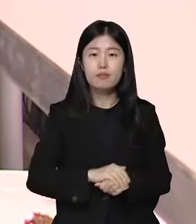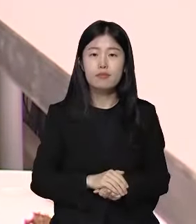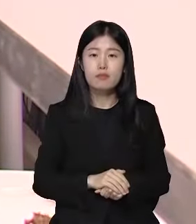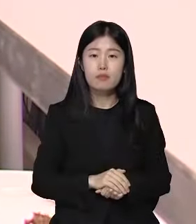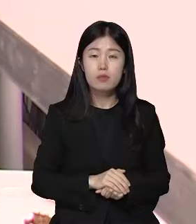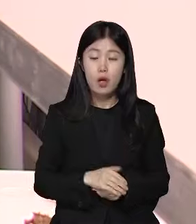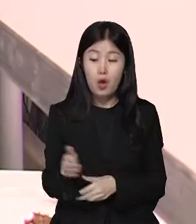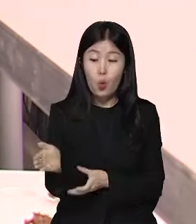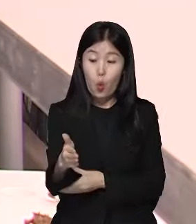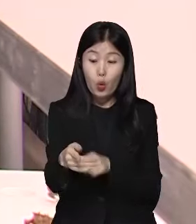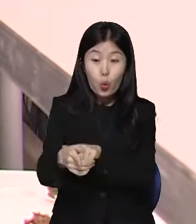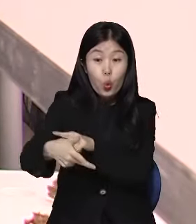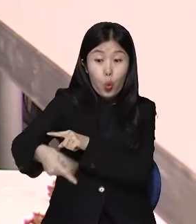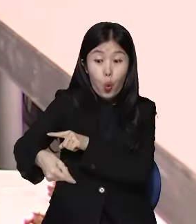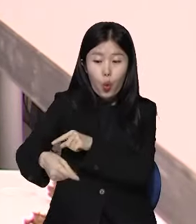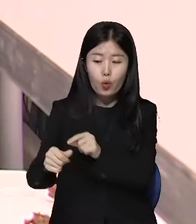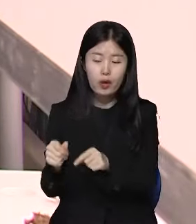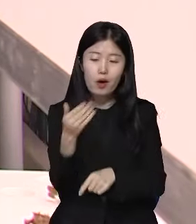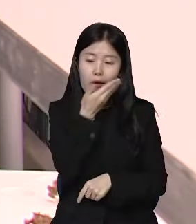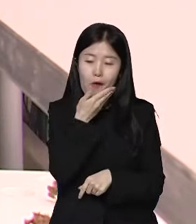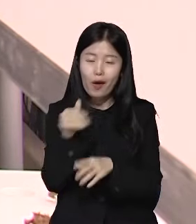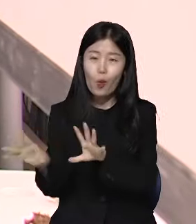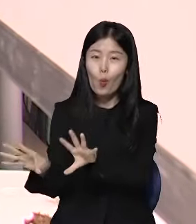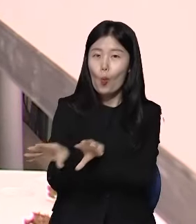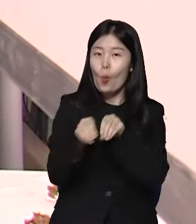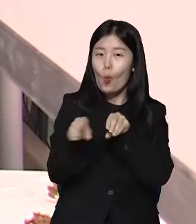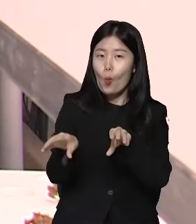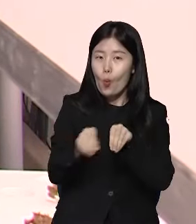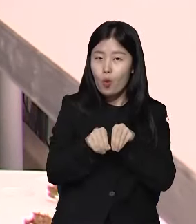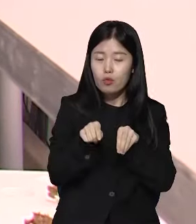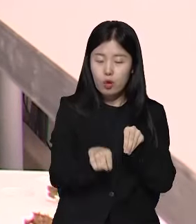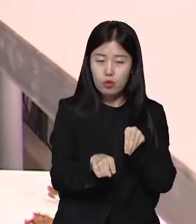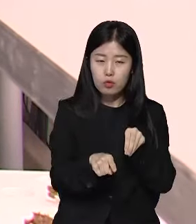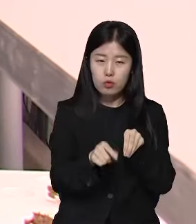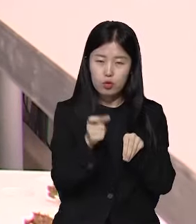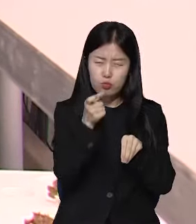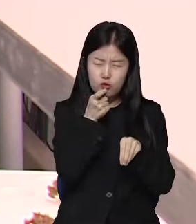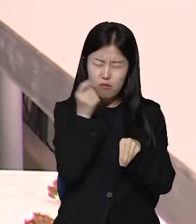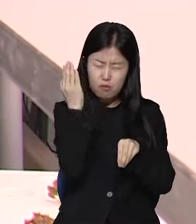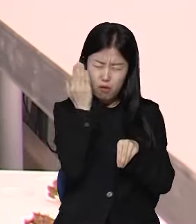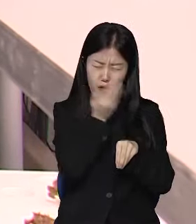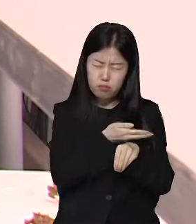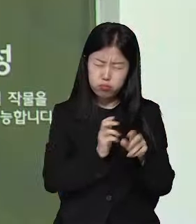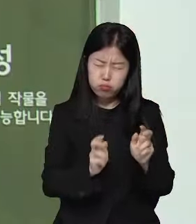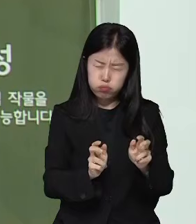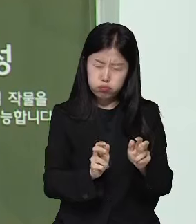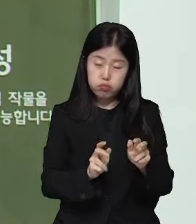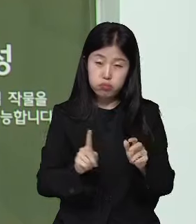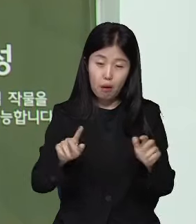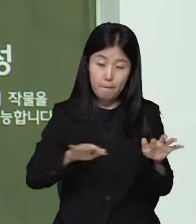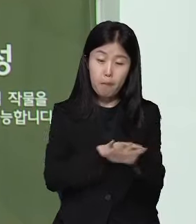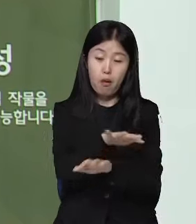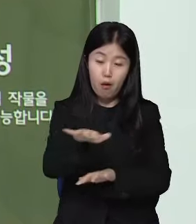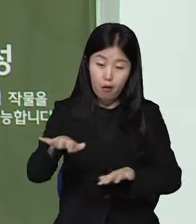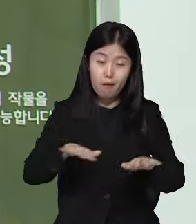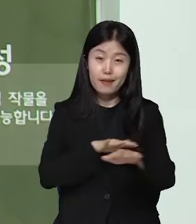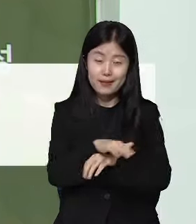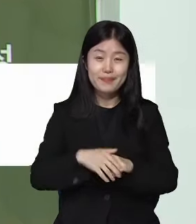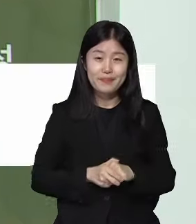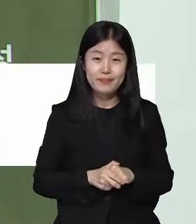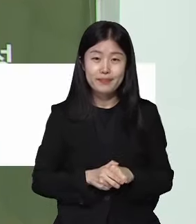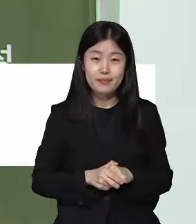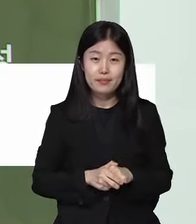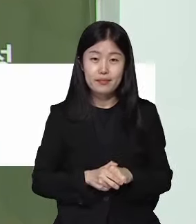식물의 양분이 되고 식물이 정화한 맑은 물이 다시 물고기에게 돌아가는 선순환 구조입니다. 도심에 버려진